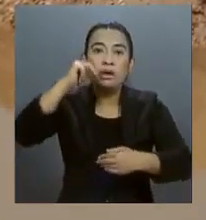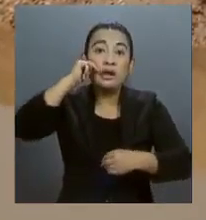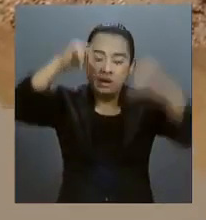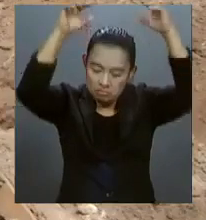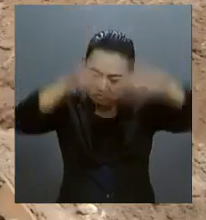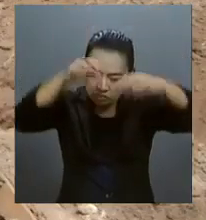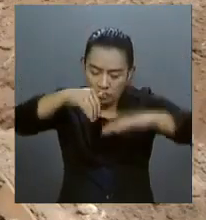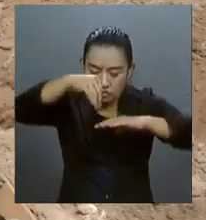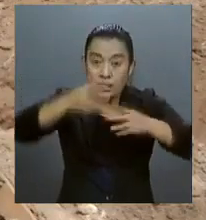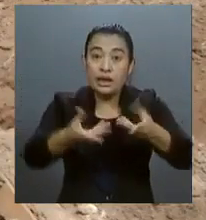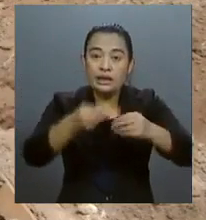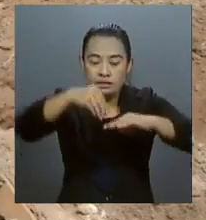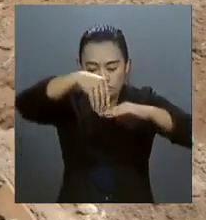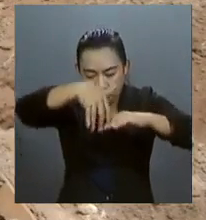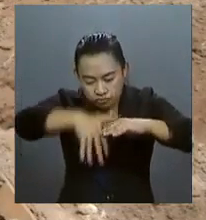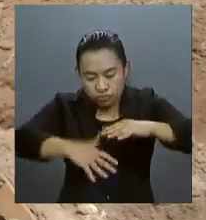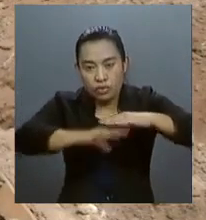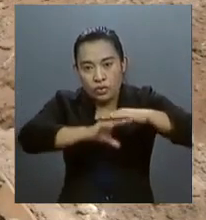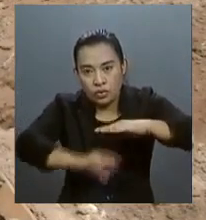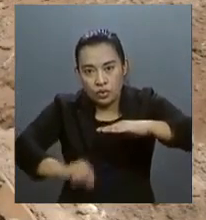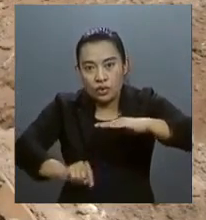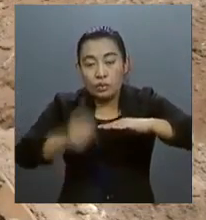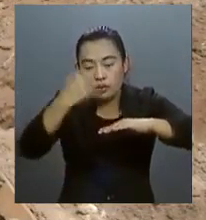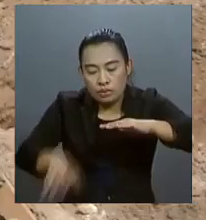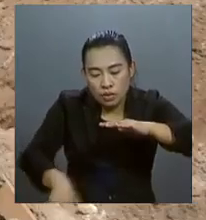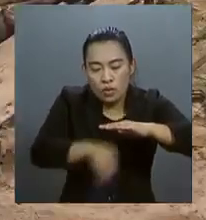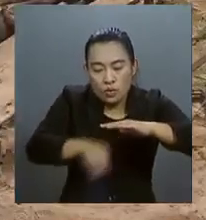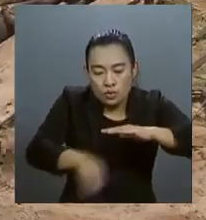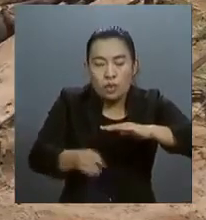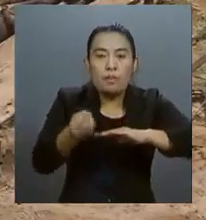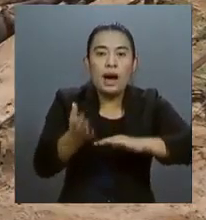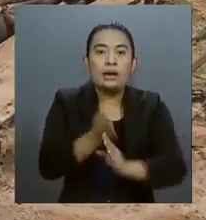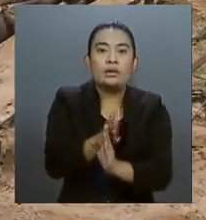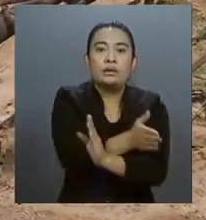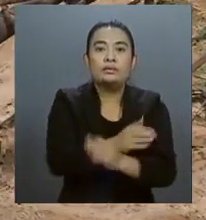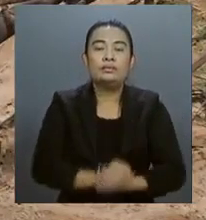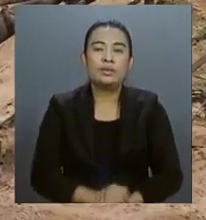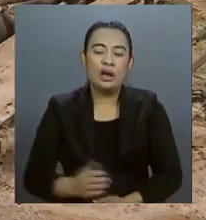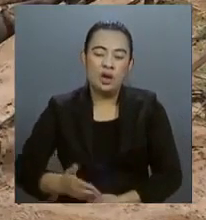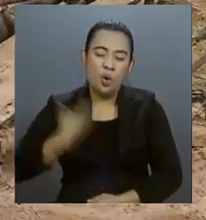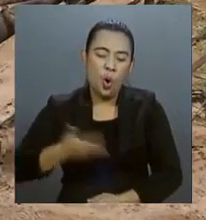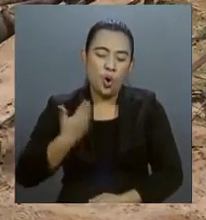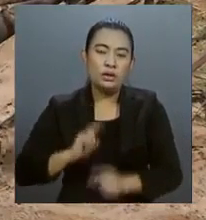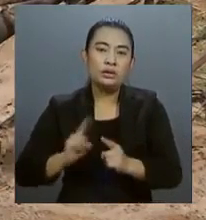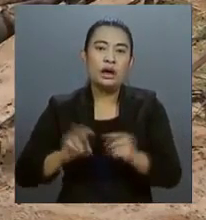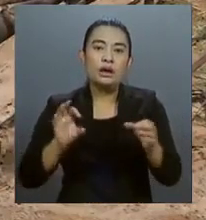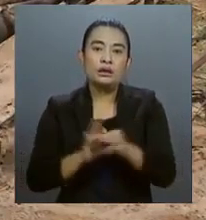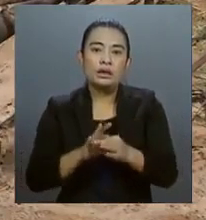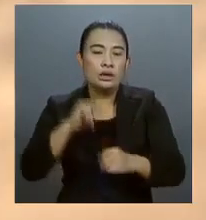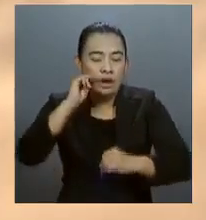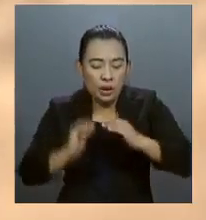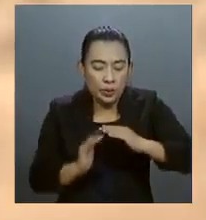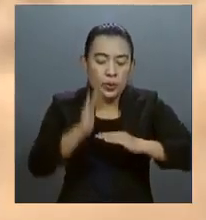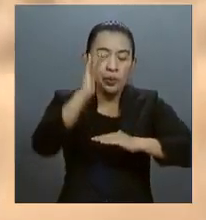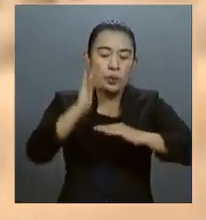จากก่อนหน้านี้มีการสูบน้ำใต้ดินมาใช้เป็นจำนวนมากและจากอุณหภูมิที่ร้อนจัดก็ทำให้น้ำฝนระเหยไปอย่างรวดเ